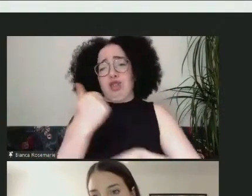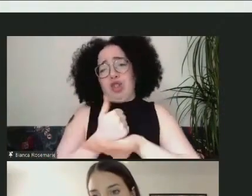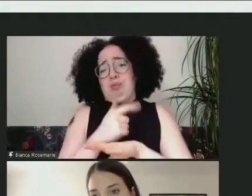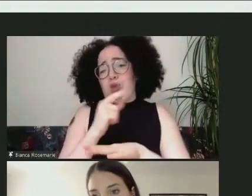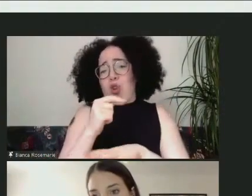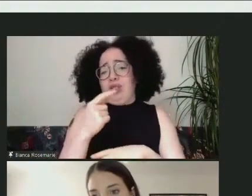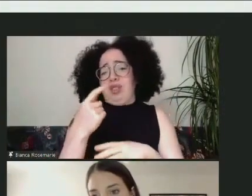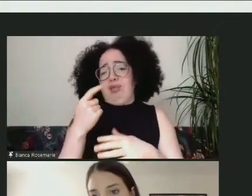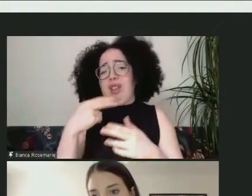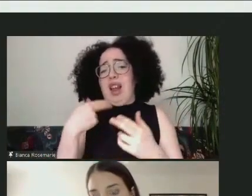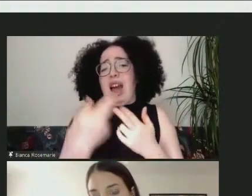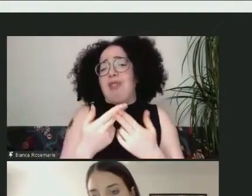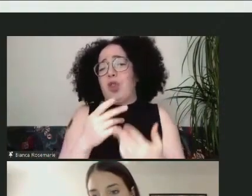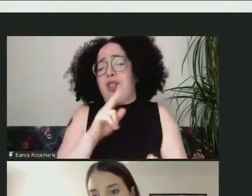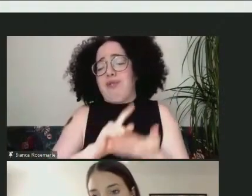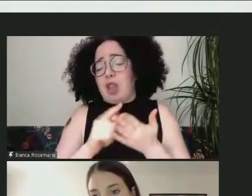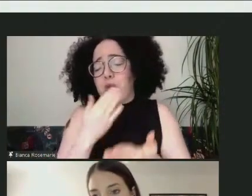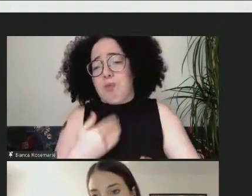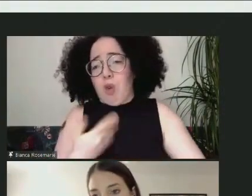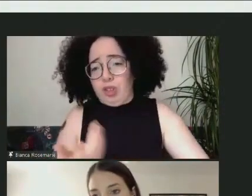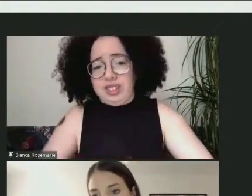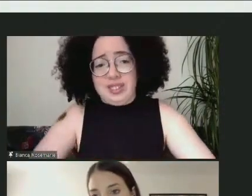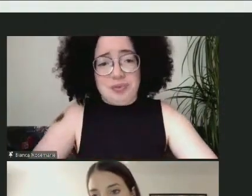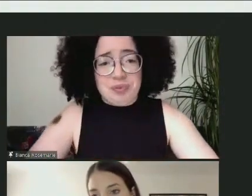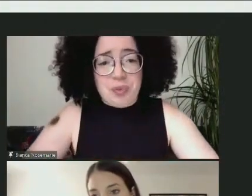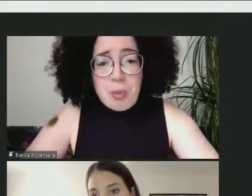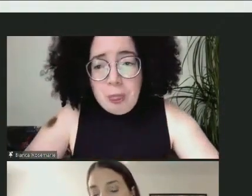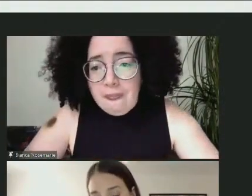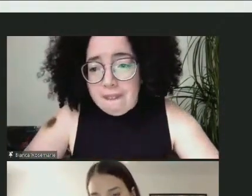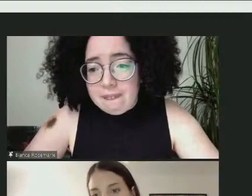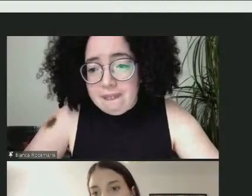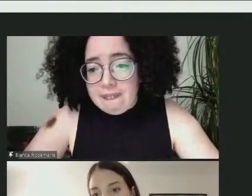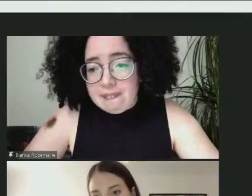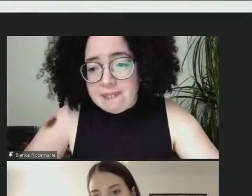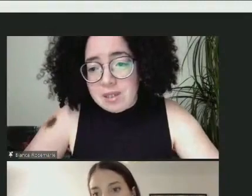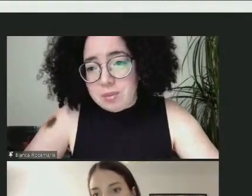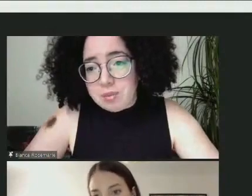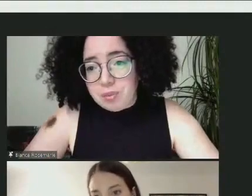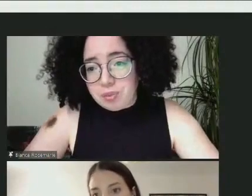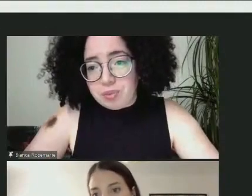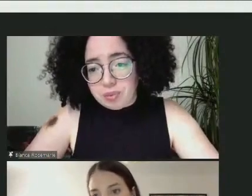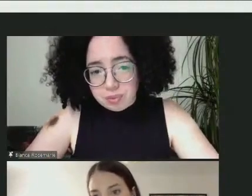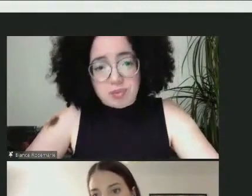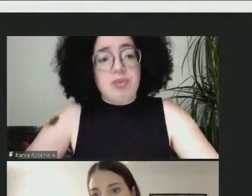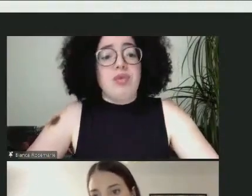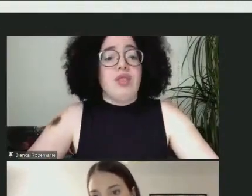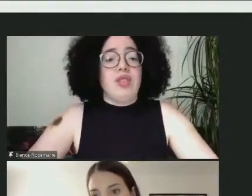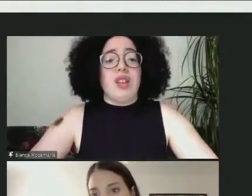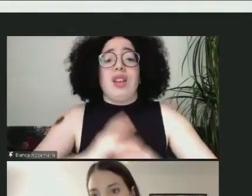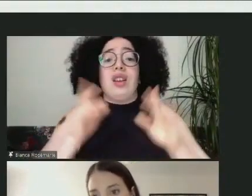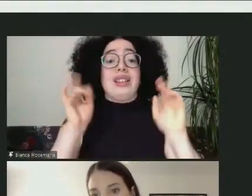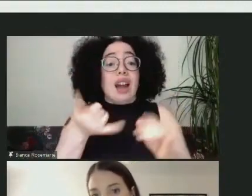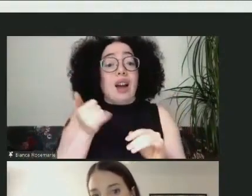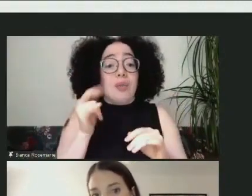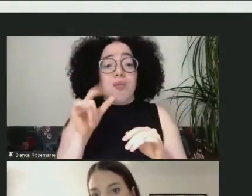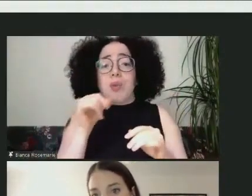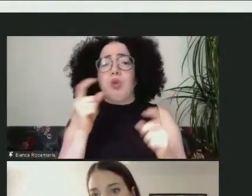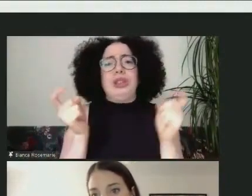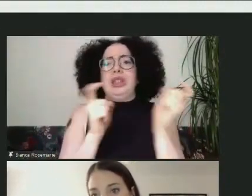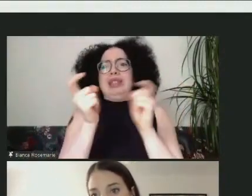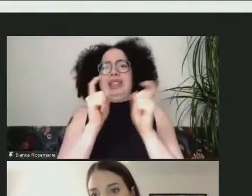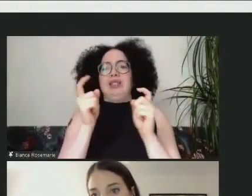auch wichtig. Also dass ich auch sage, ich entscheide selber, was ich tun möchte und wann ich es tun möchte.